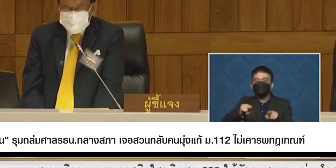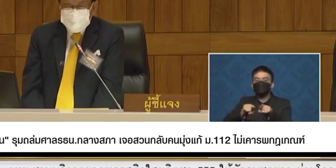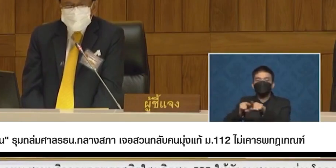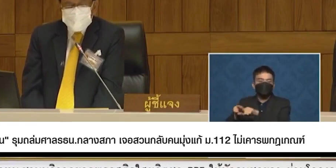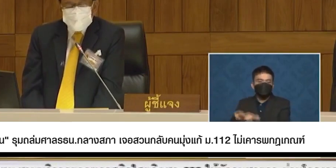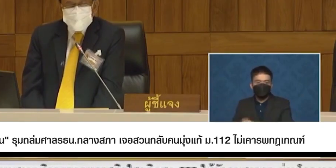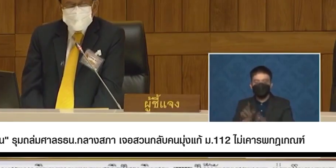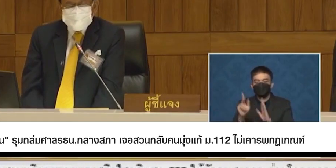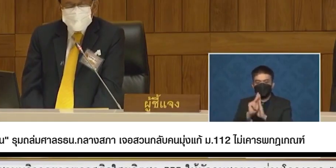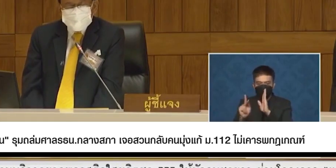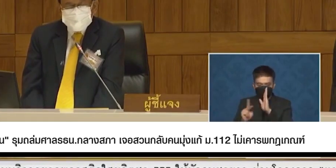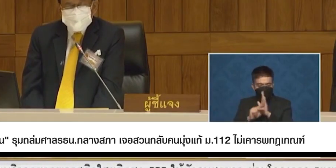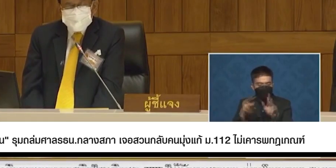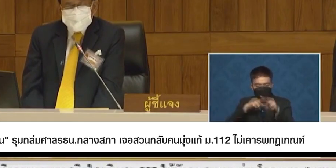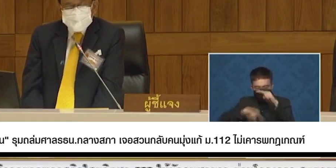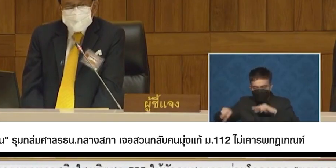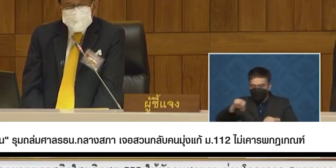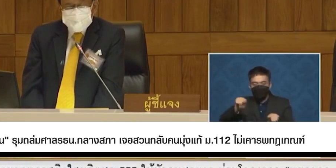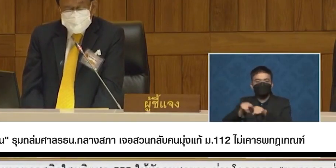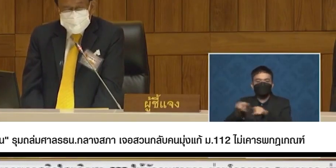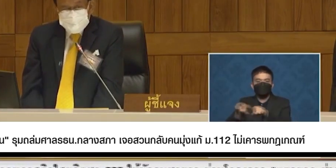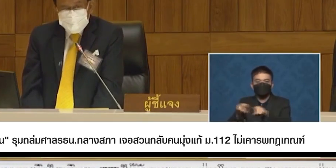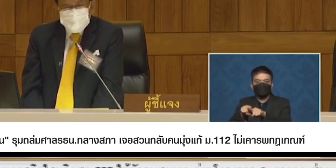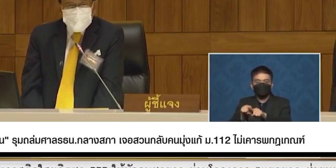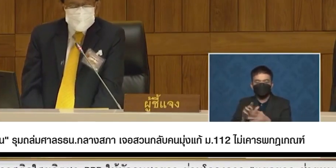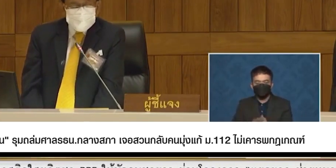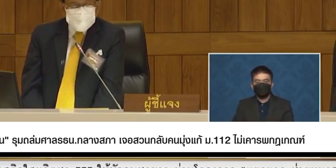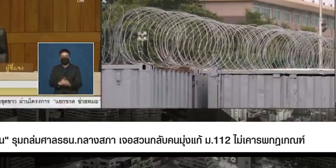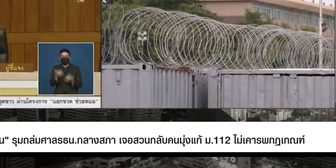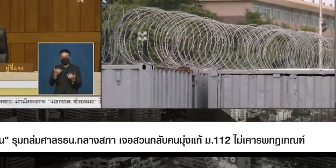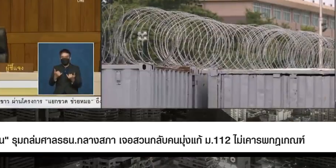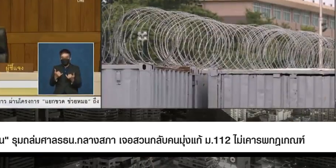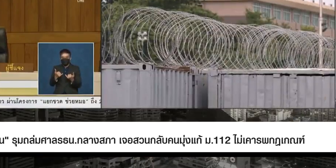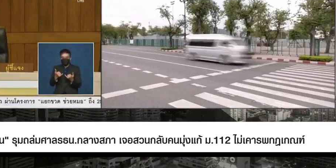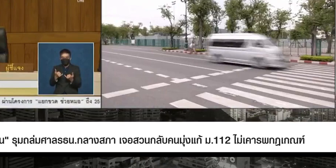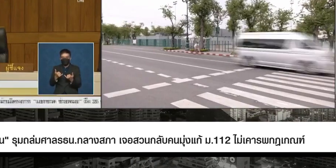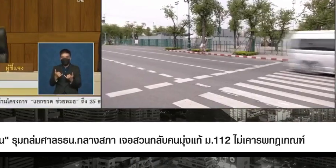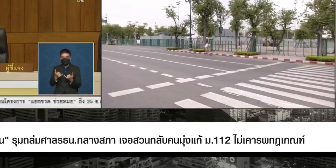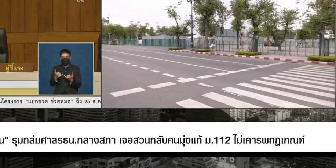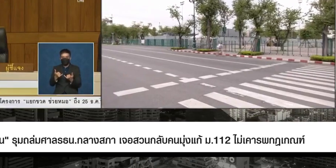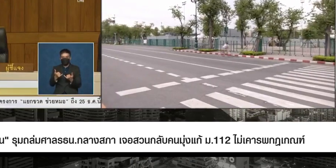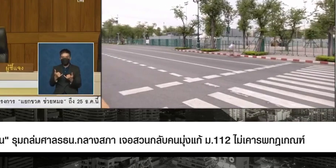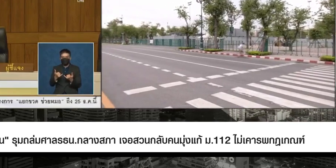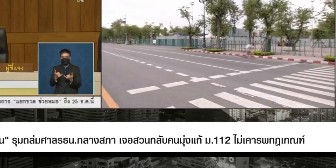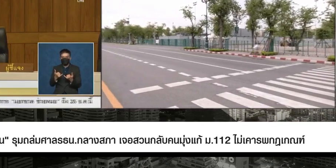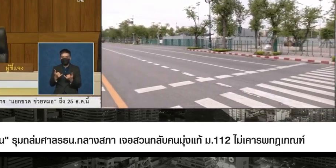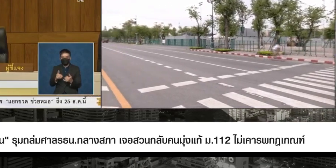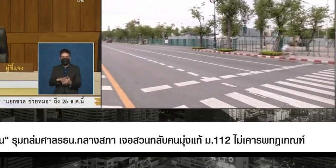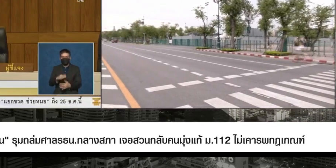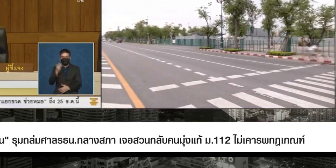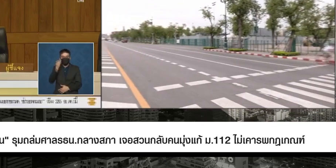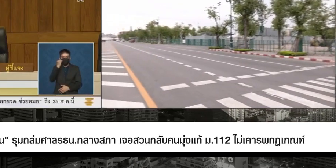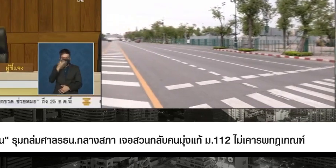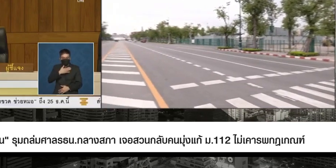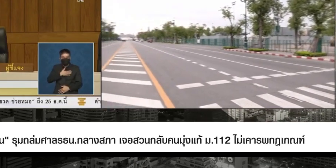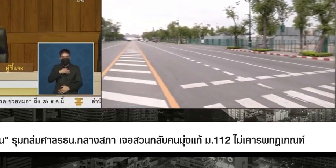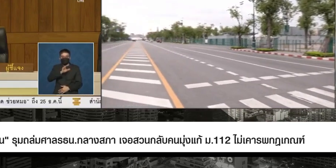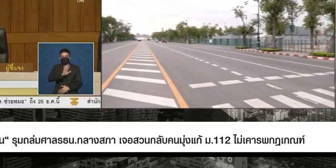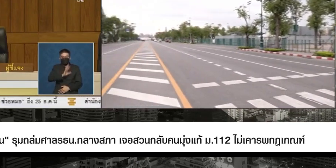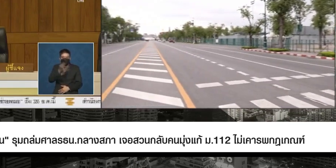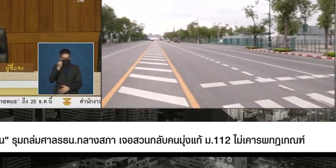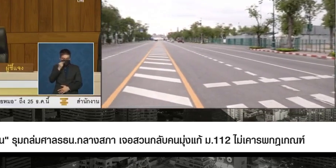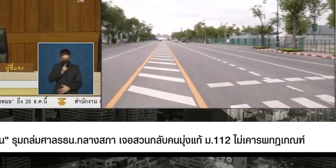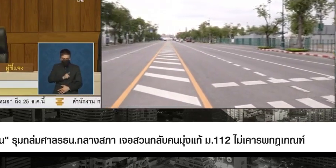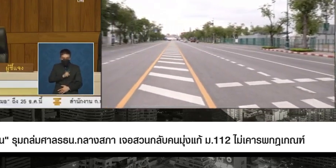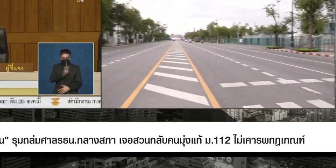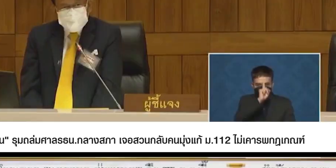ก็ยังมีกฎหมายคุ้มครองเช่นกันและบทคุ้มครองนี้ก็ไม่ใช่มีเฉพาะของบ้านเรานะมีอยู่